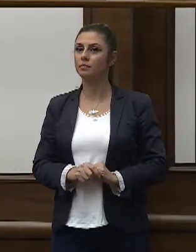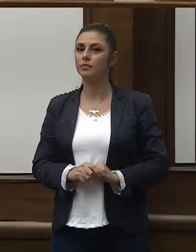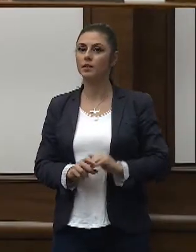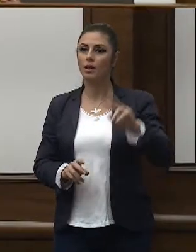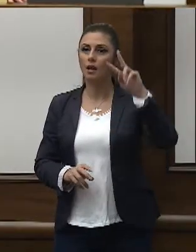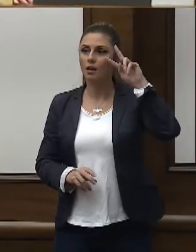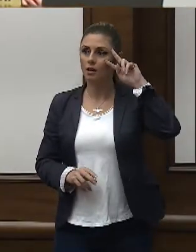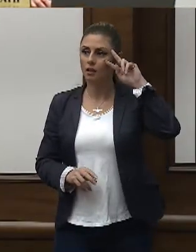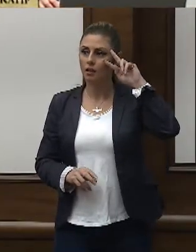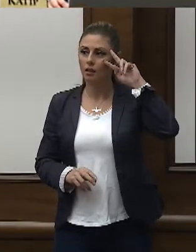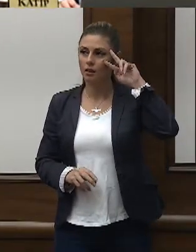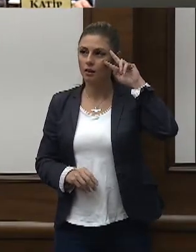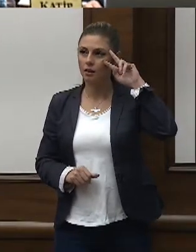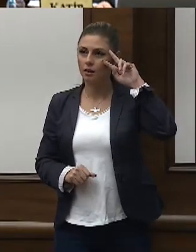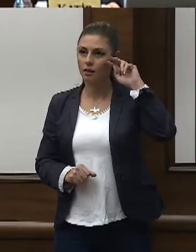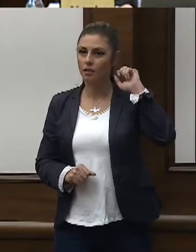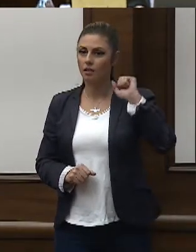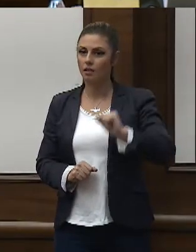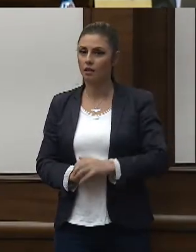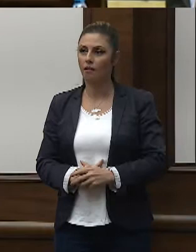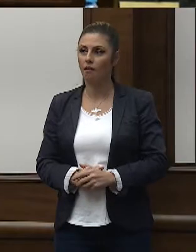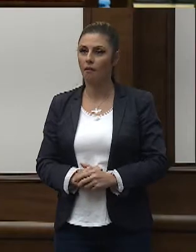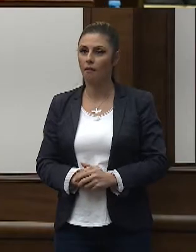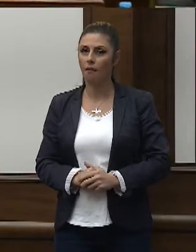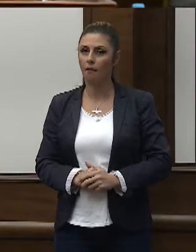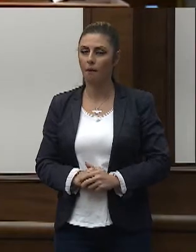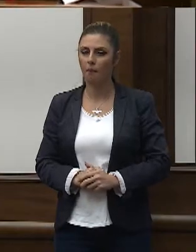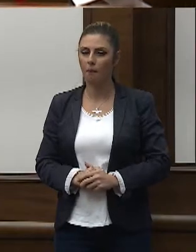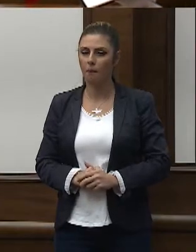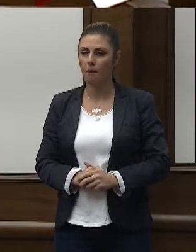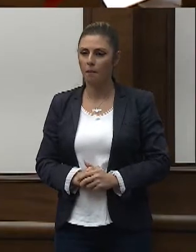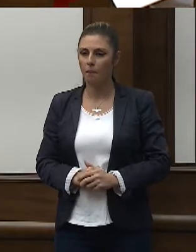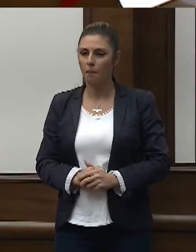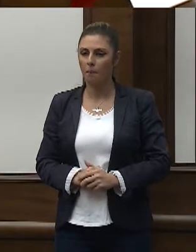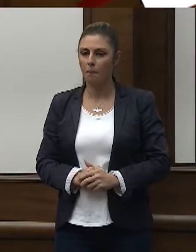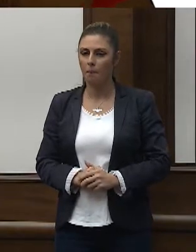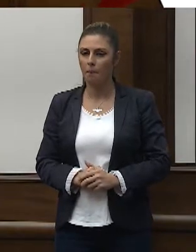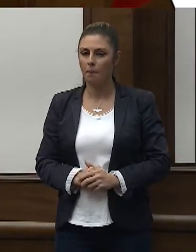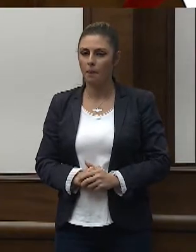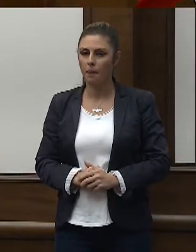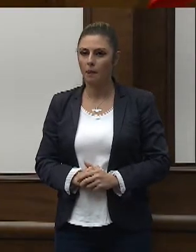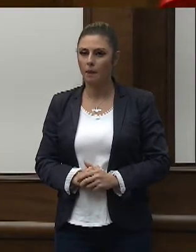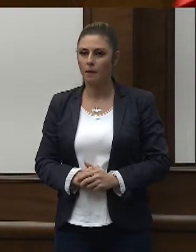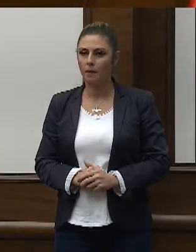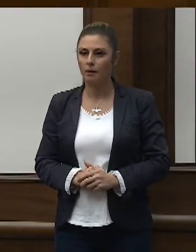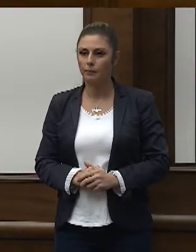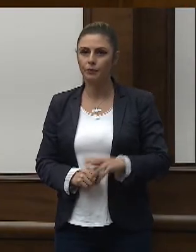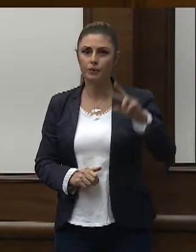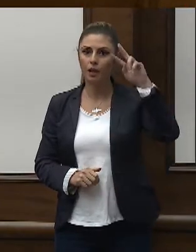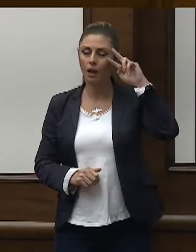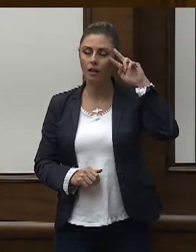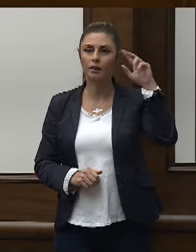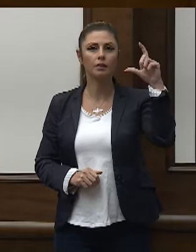Aralık ayı, herkes burada mı ya? Tamam. Ya, yeni geldi. Evet. Aralık